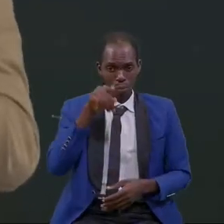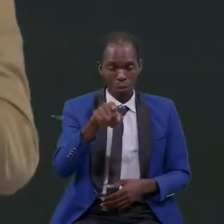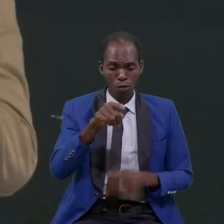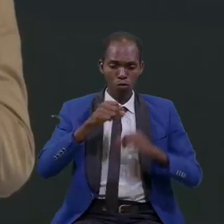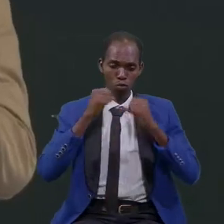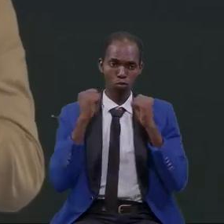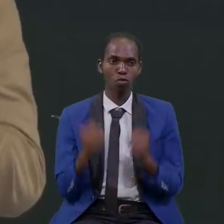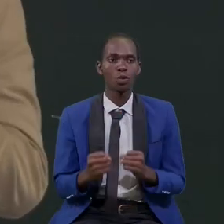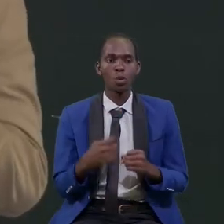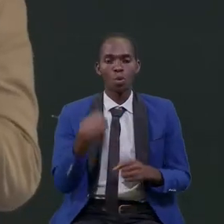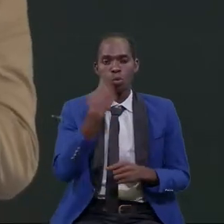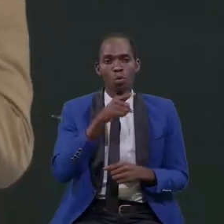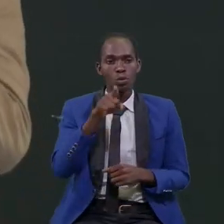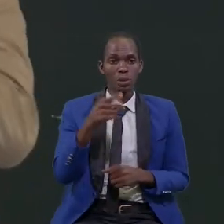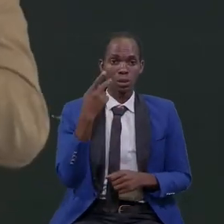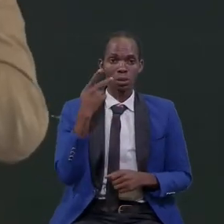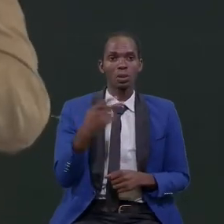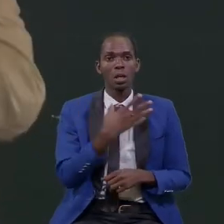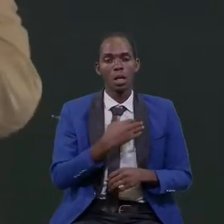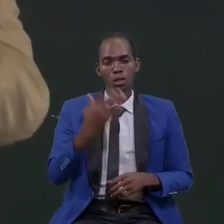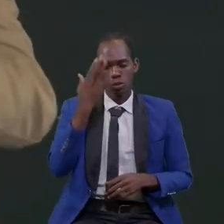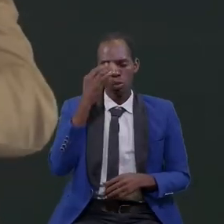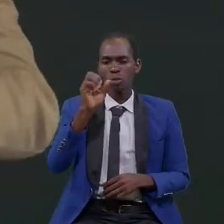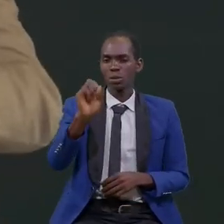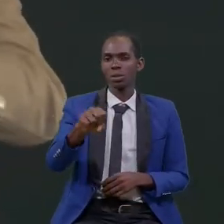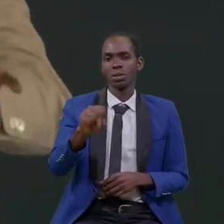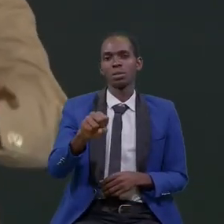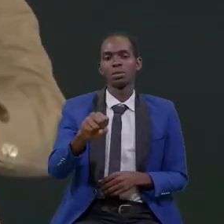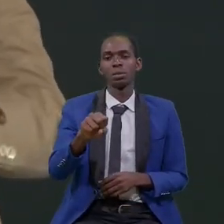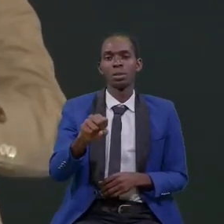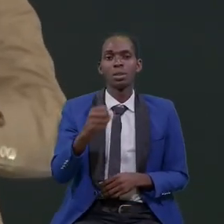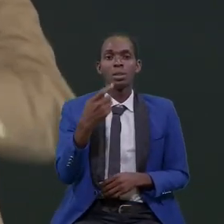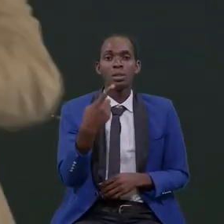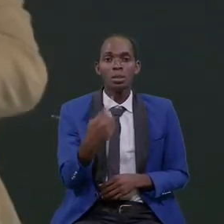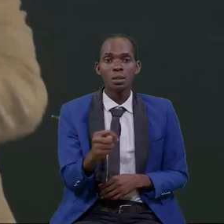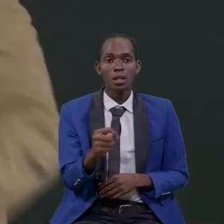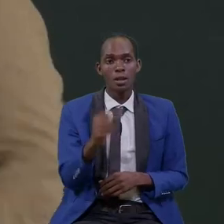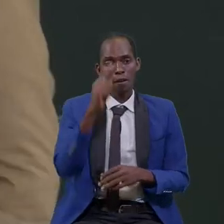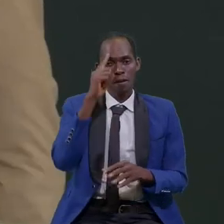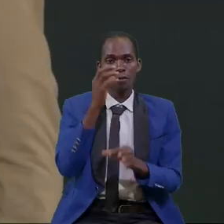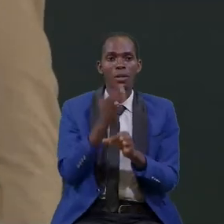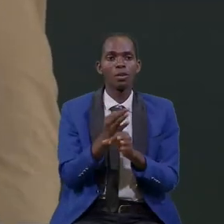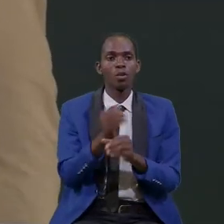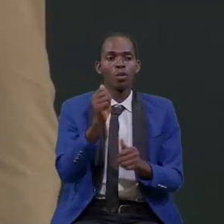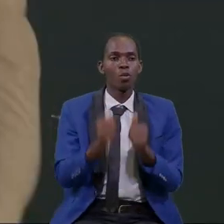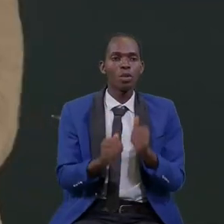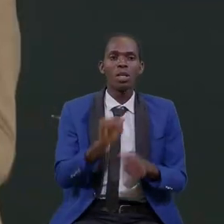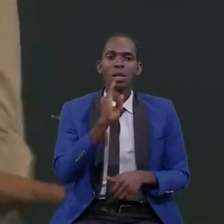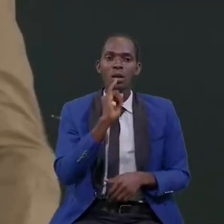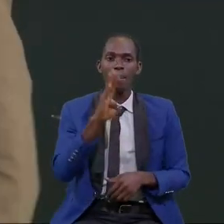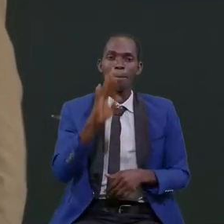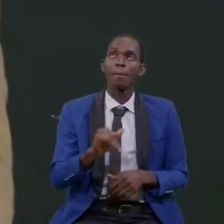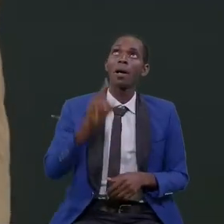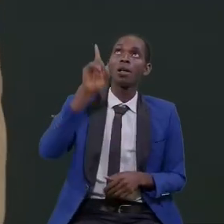voyez et connaissez. C'est la foi en son nom qui a donné à cet